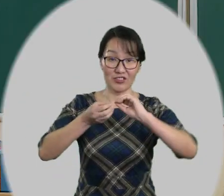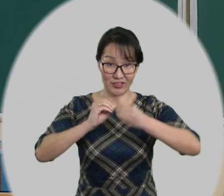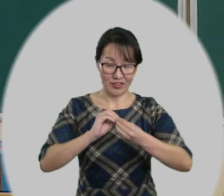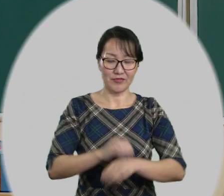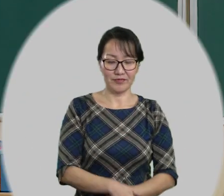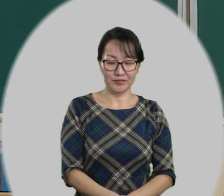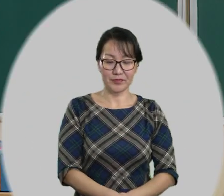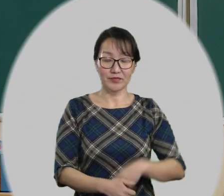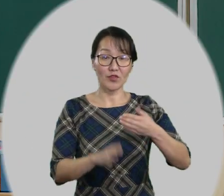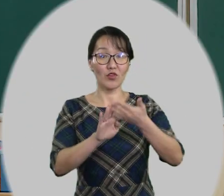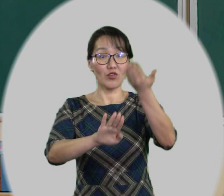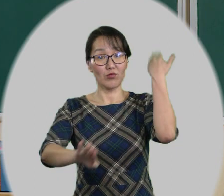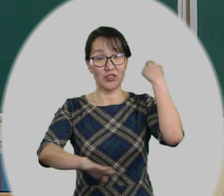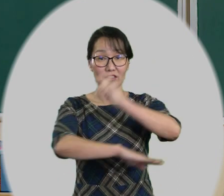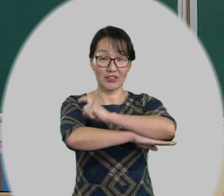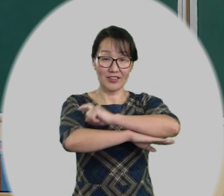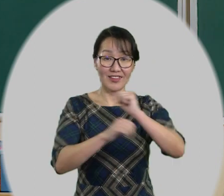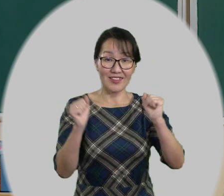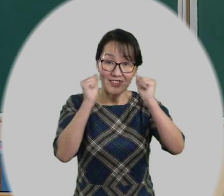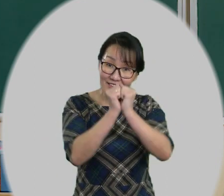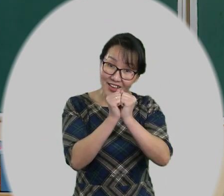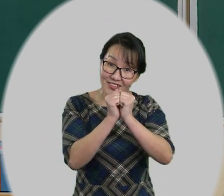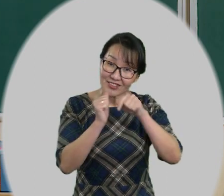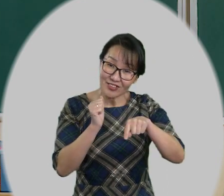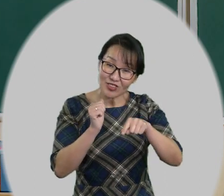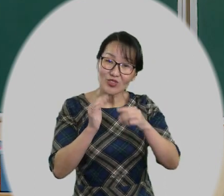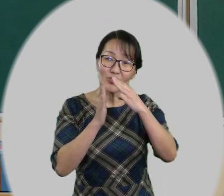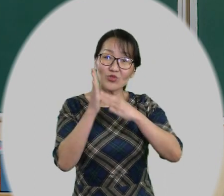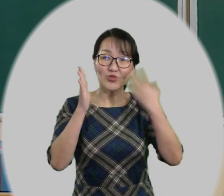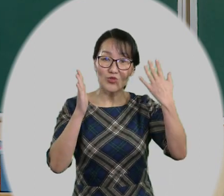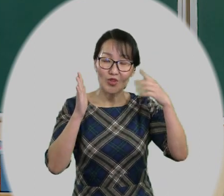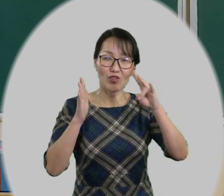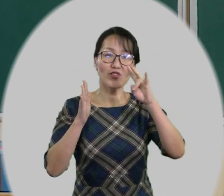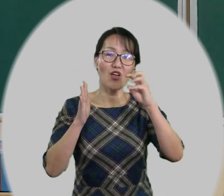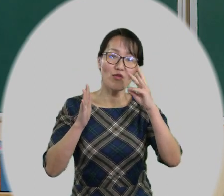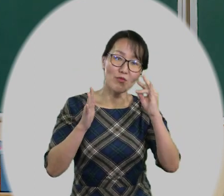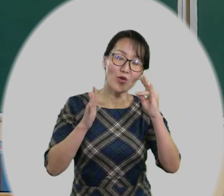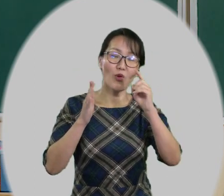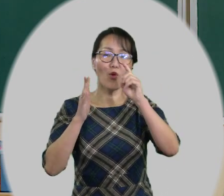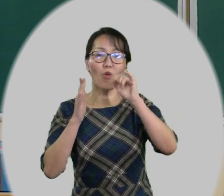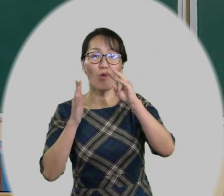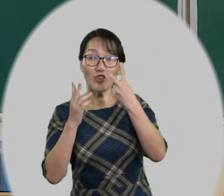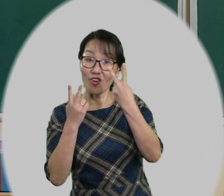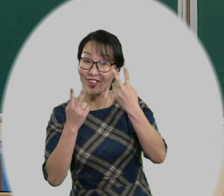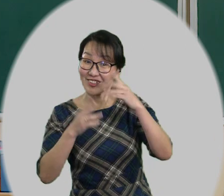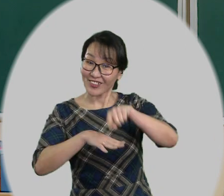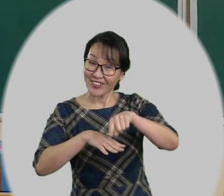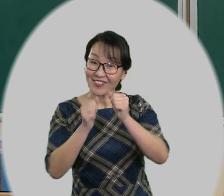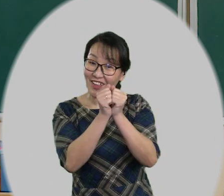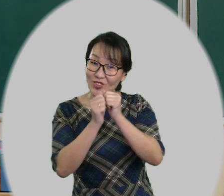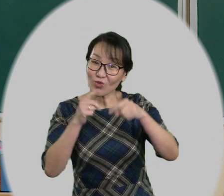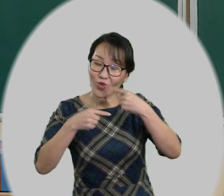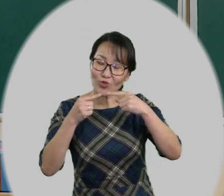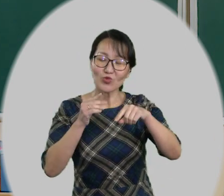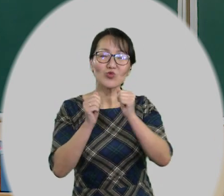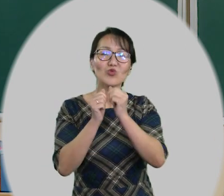За өмнөх хичээлдэр бид нар найз гэдэг шүлгийг хулан 82-ын тухай бид нар их дээрээ үзсэн байгаа. За ингээд